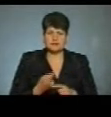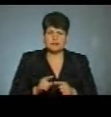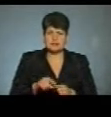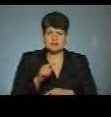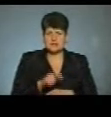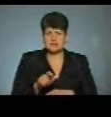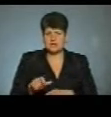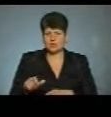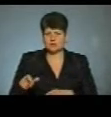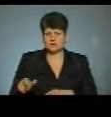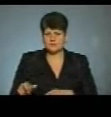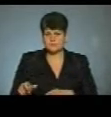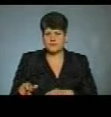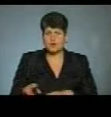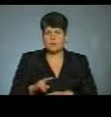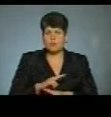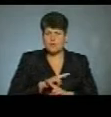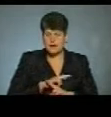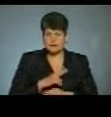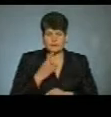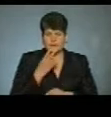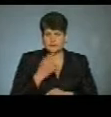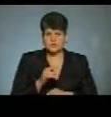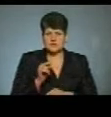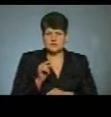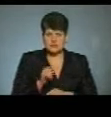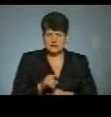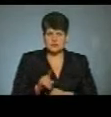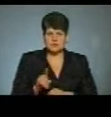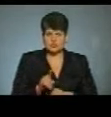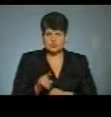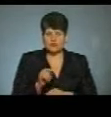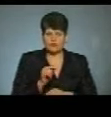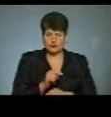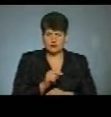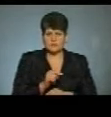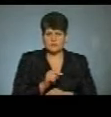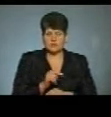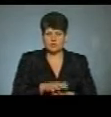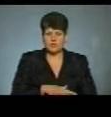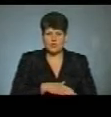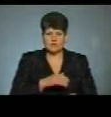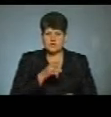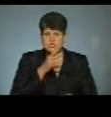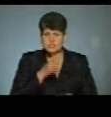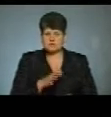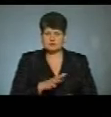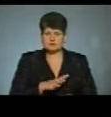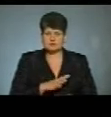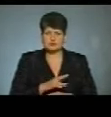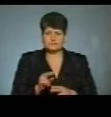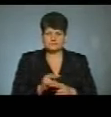люди померли, не дивлячись на те, що вони довший час знаходилися